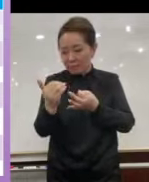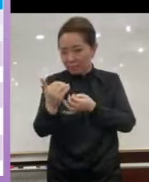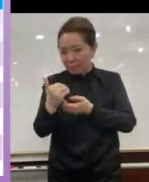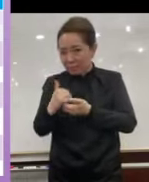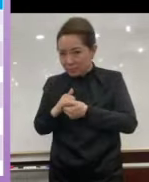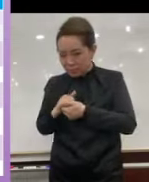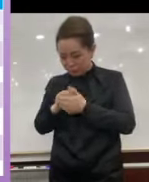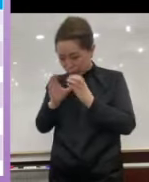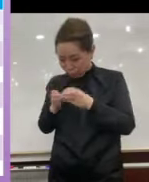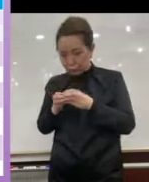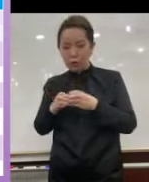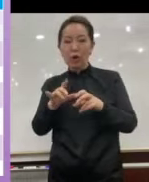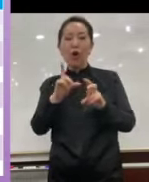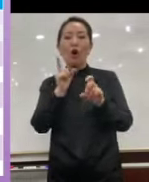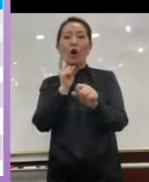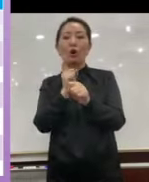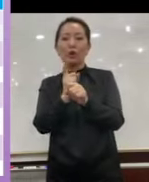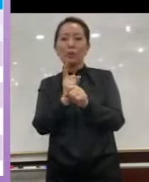хамгааллын яамд бий болох.